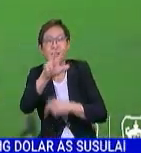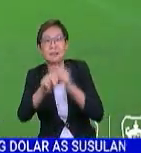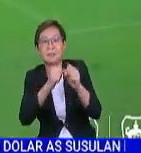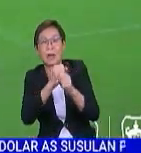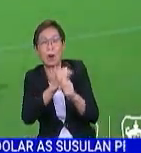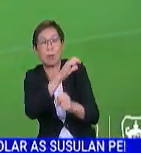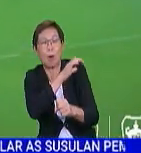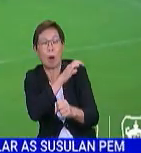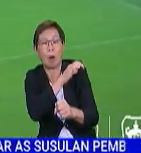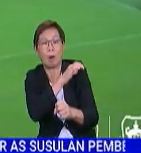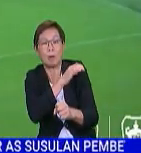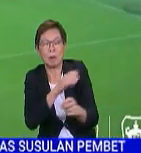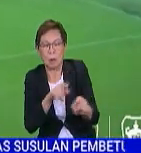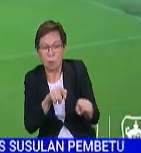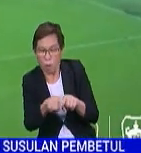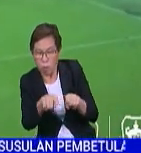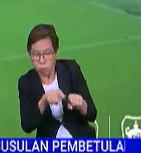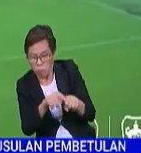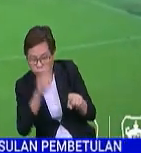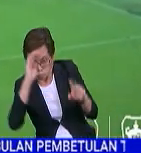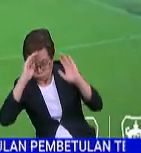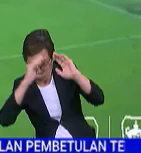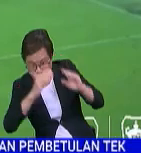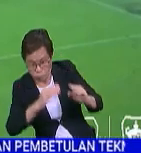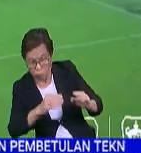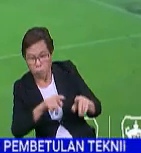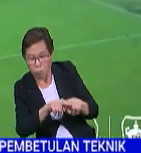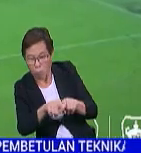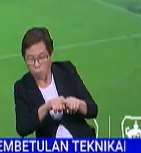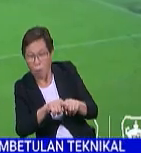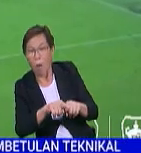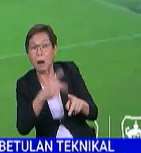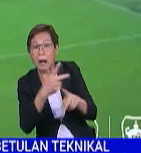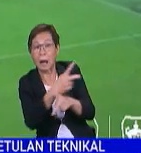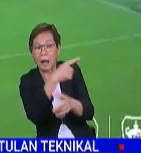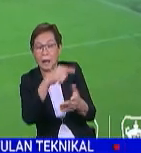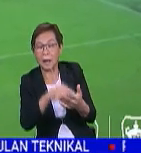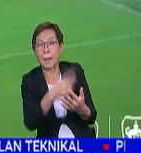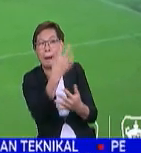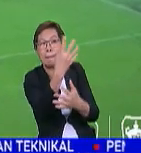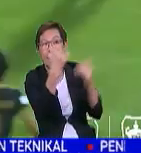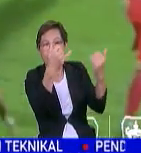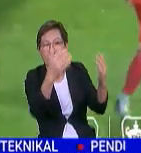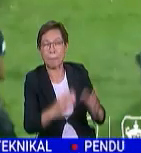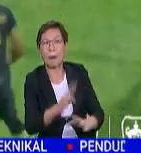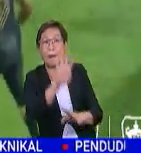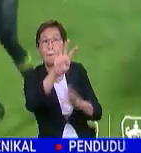itu, bahagian serangan menjadi fokus utama beliau musim ini dengan keempat-empat